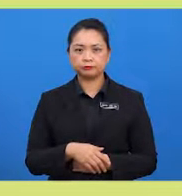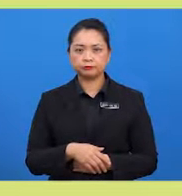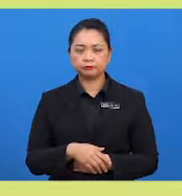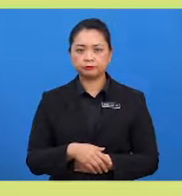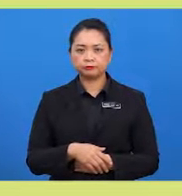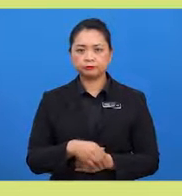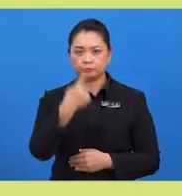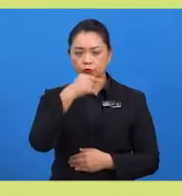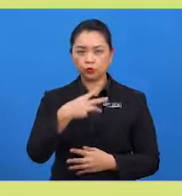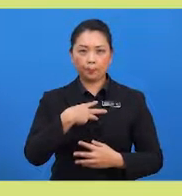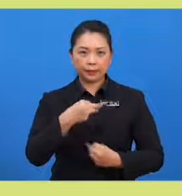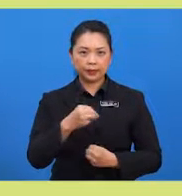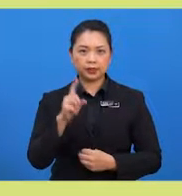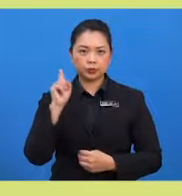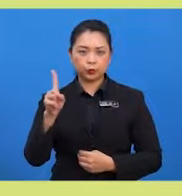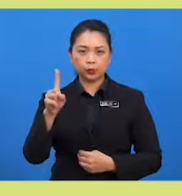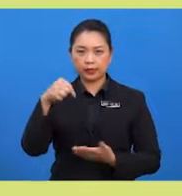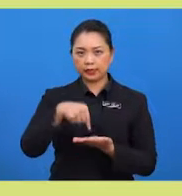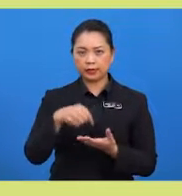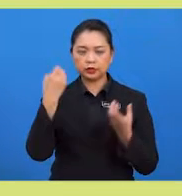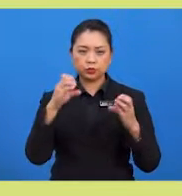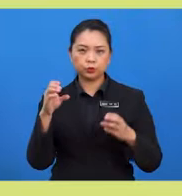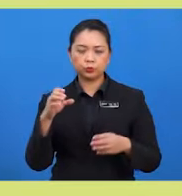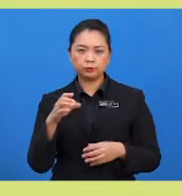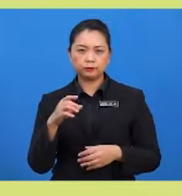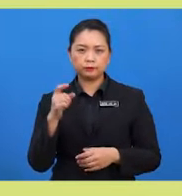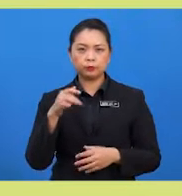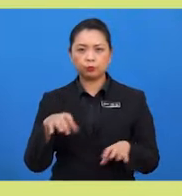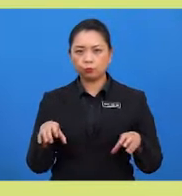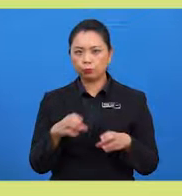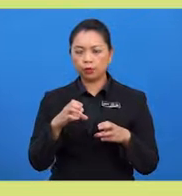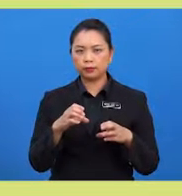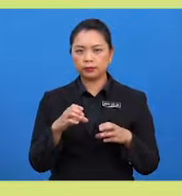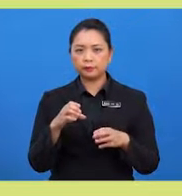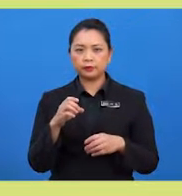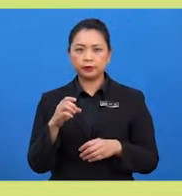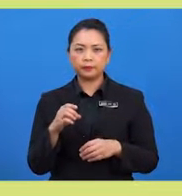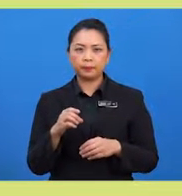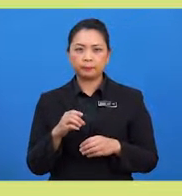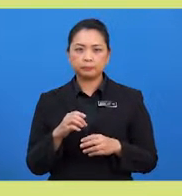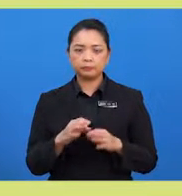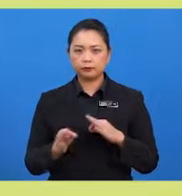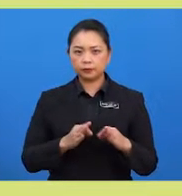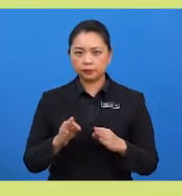ini, cikgu membuat andaian tiada apa-apa pelarasan yang diiktiraf pada tahun